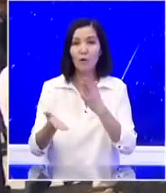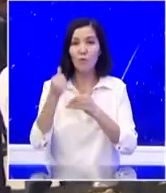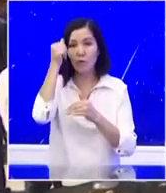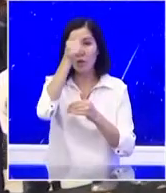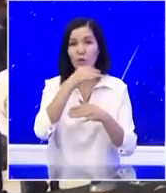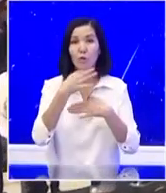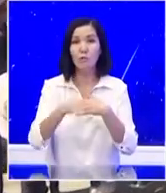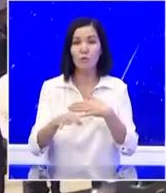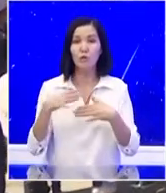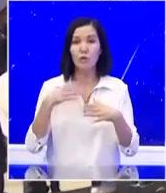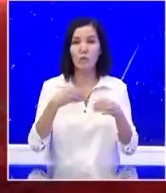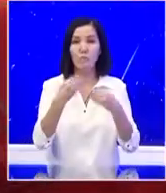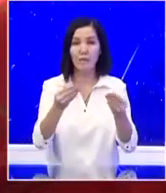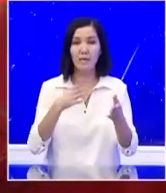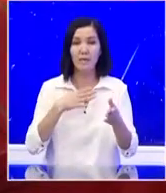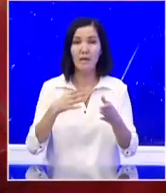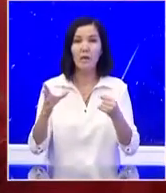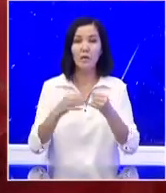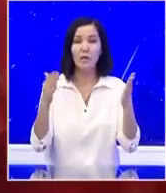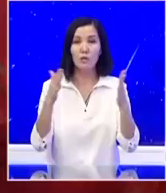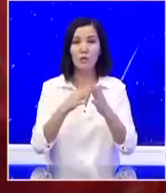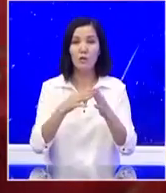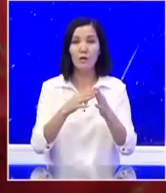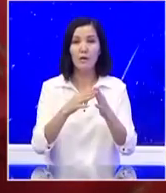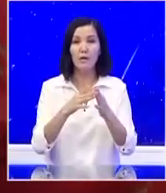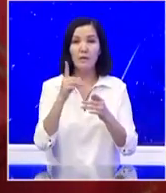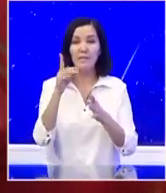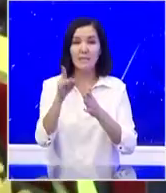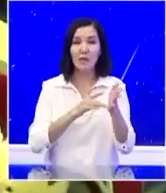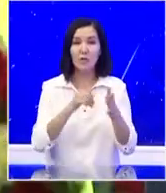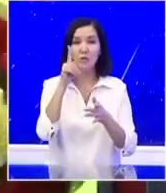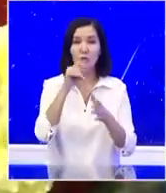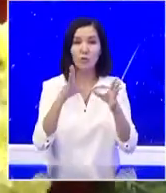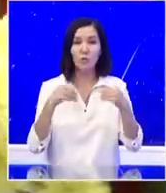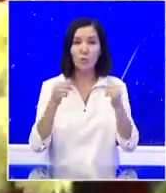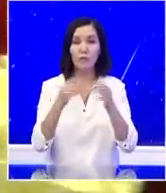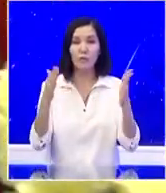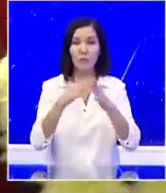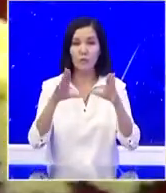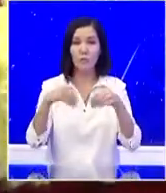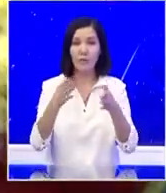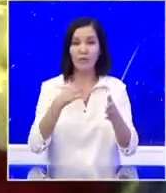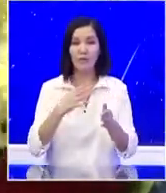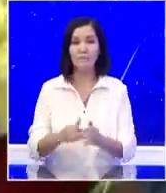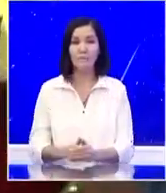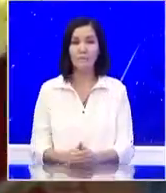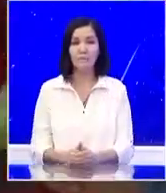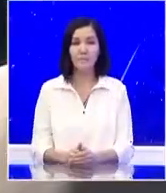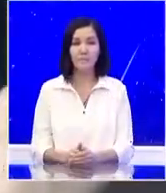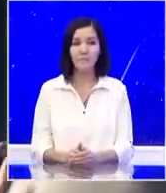жылдың күзінде үлестірілді. Коттедж қалашығында бірден 100 отбасыға пәтер кілті табысталып, шаттықтары